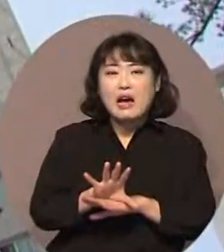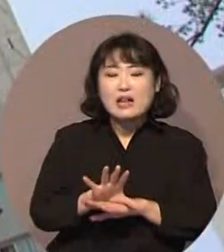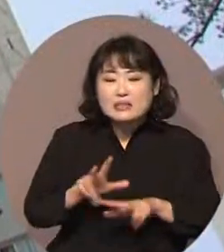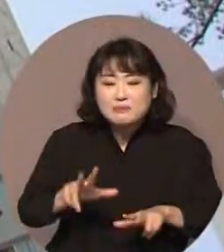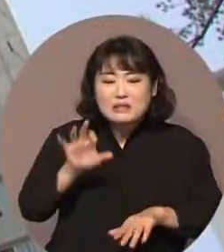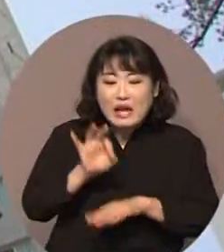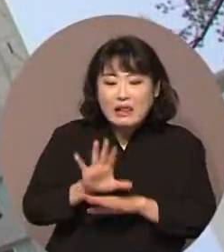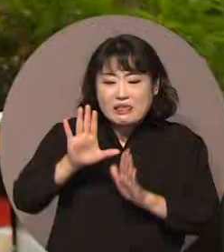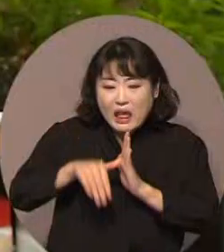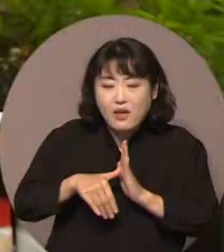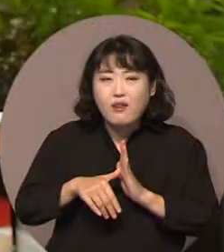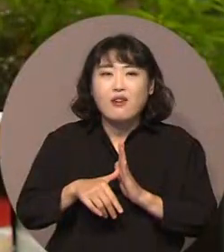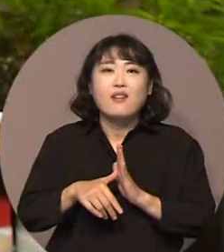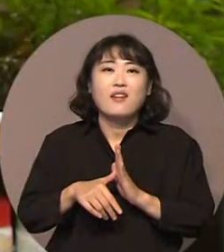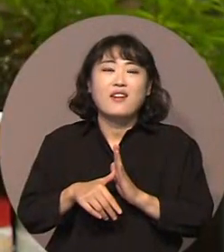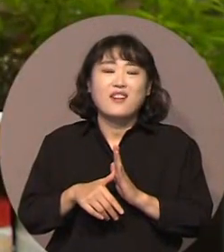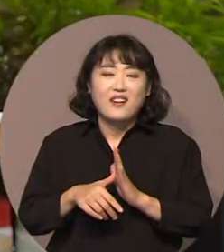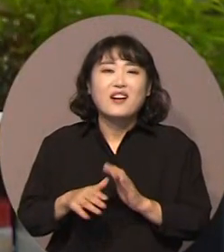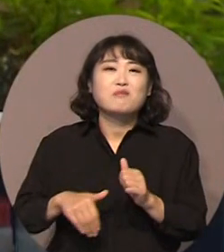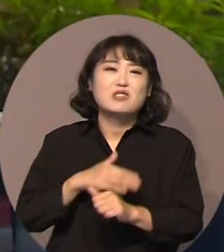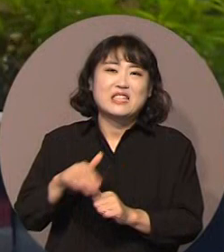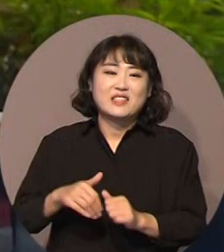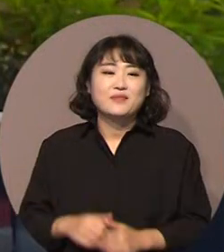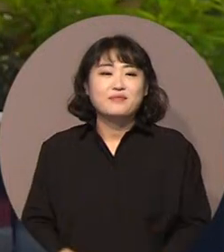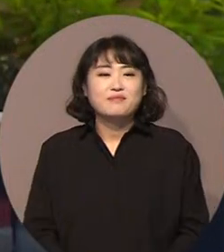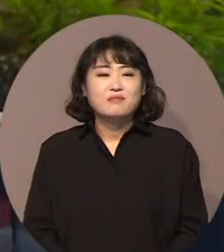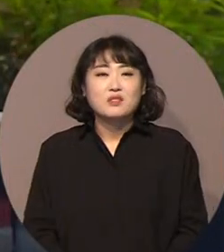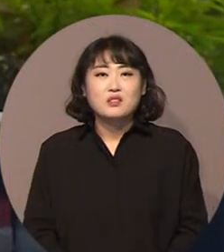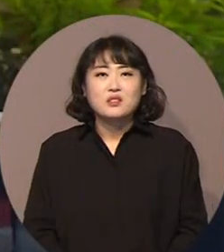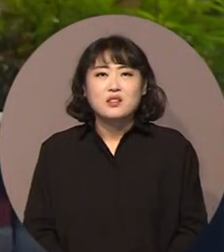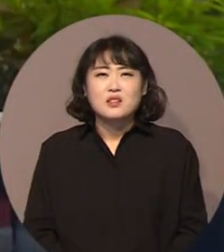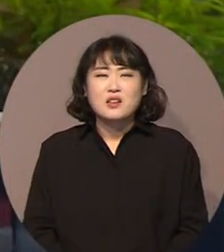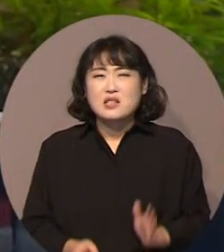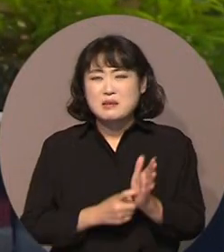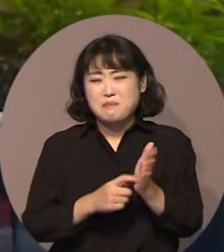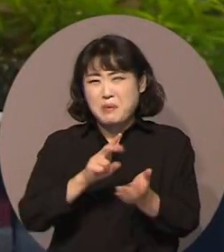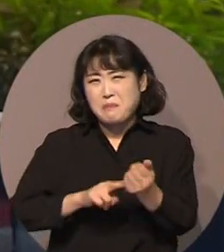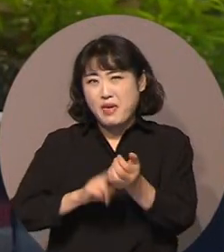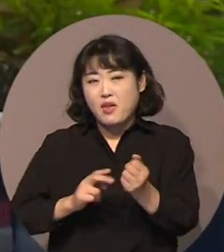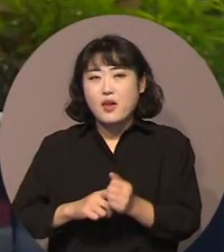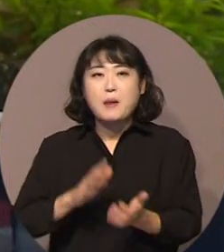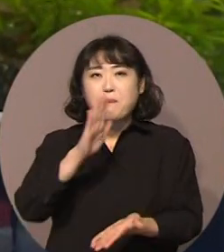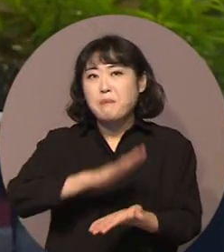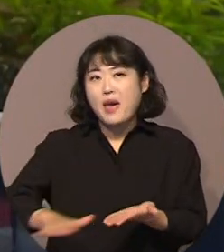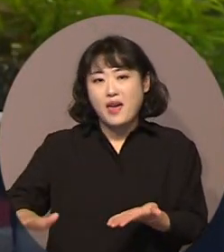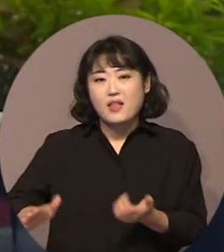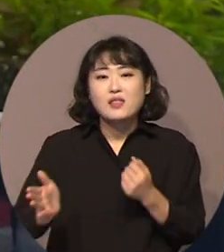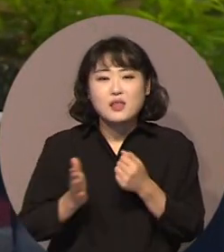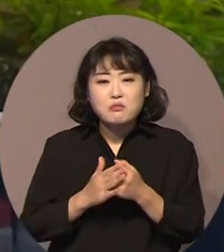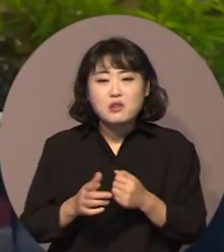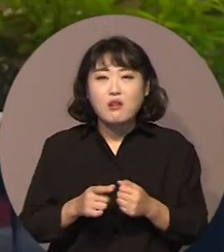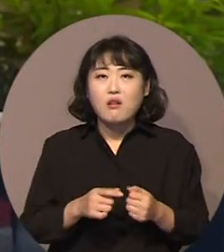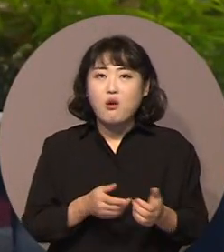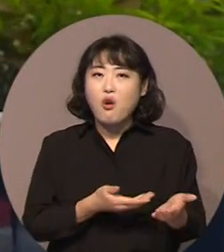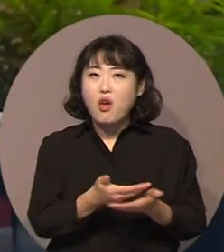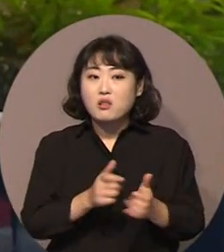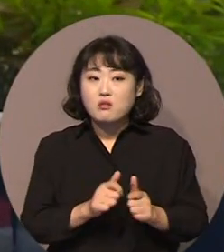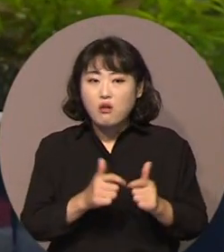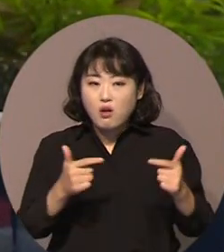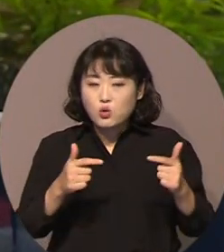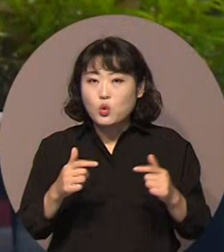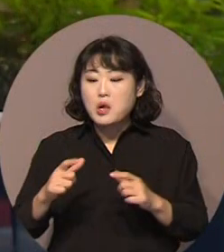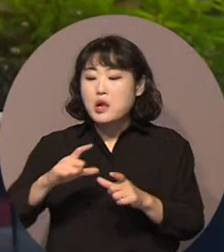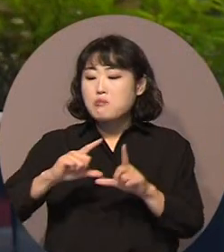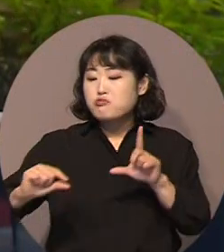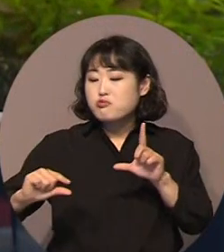것으로 보입니다. 지금 급매물이 많이 다 소진이 됐거든요. 그래서 약간의 거래량이 좀 늘어나면서 일부 지역에서 가격이 좀 상승하는